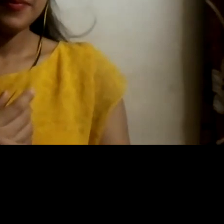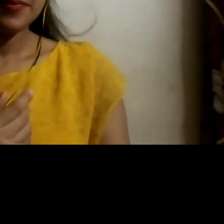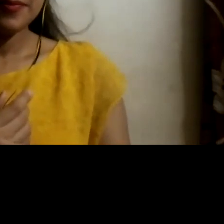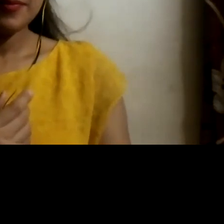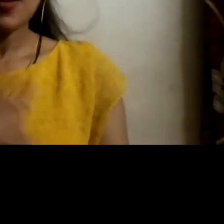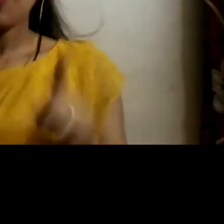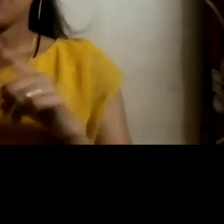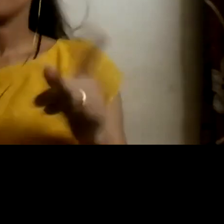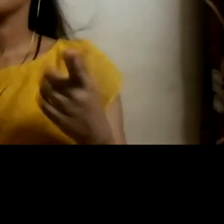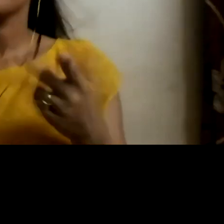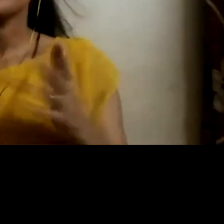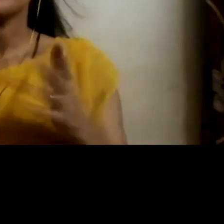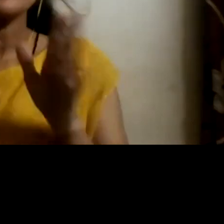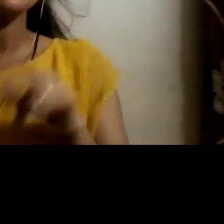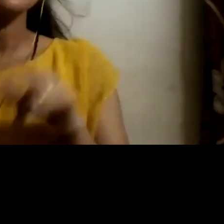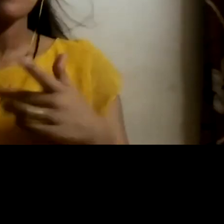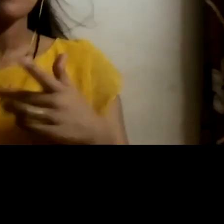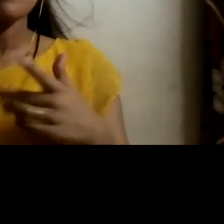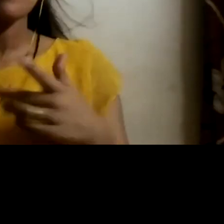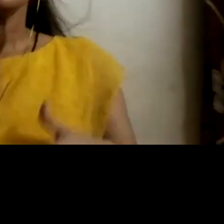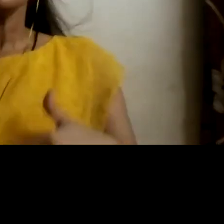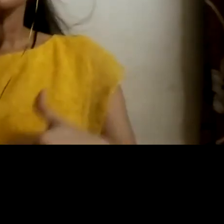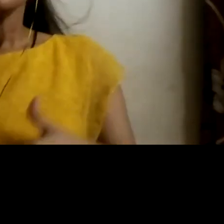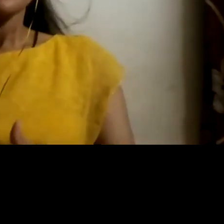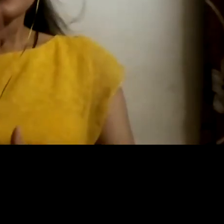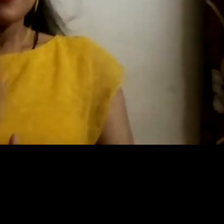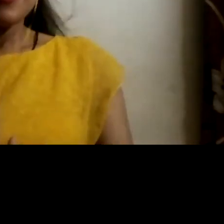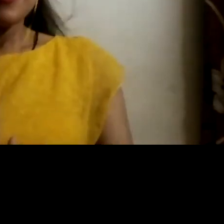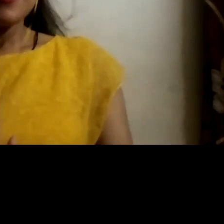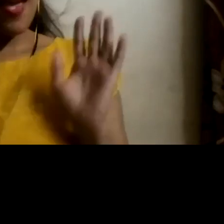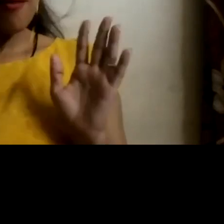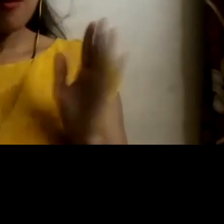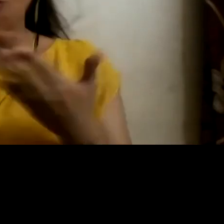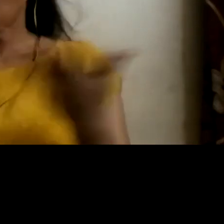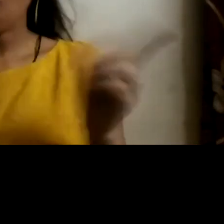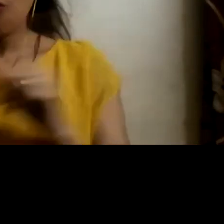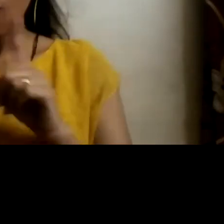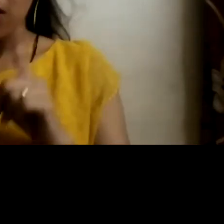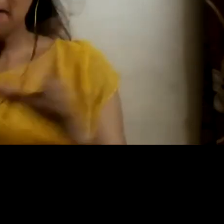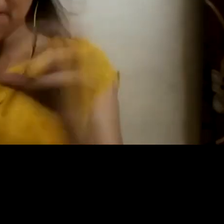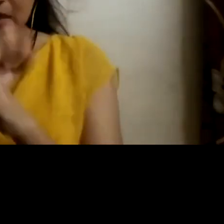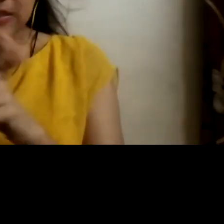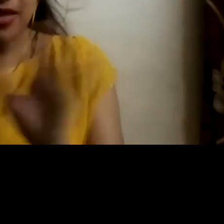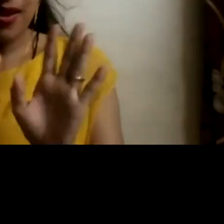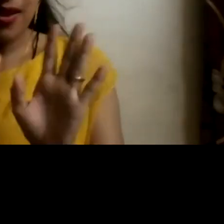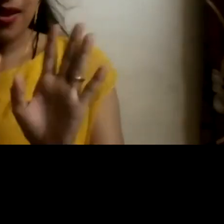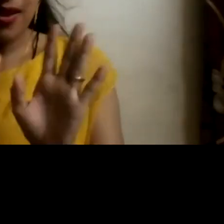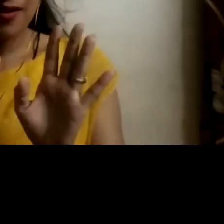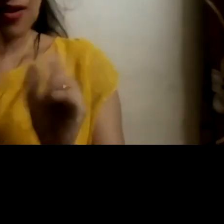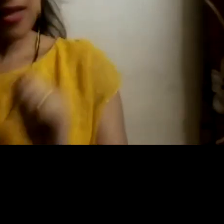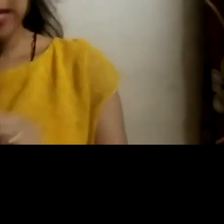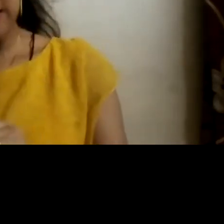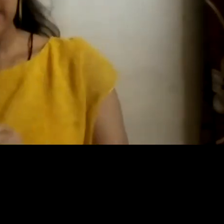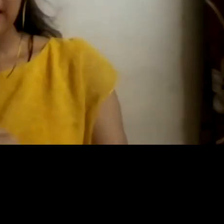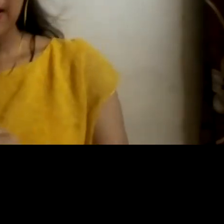सांस लेते हैं, we all breathe every day. I don't know if there is anyone who cannot understand